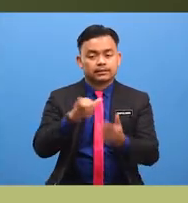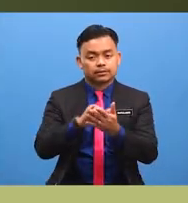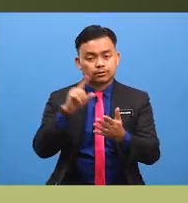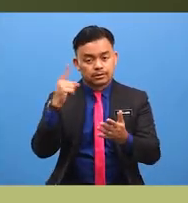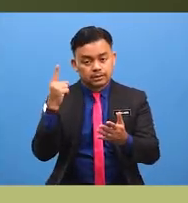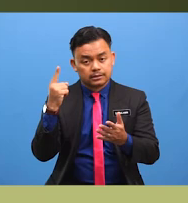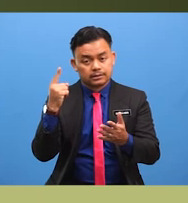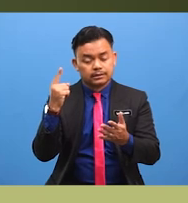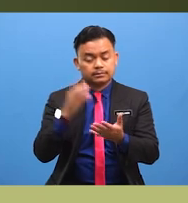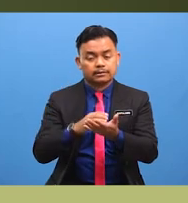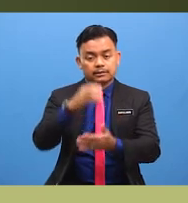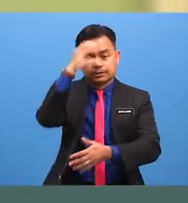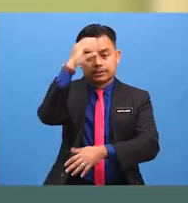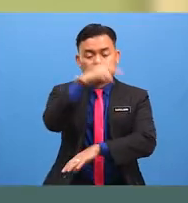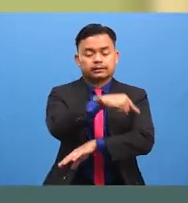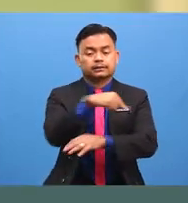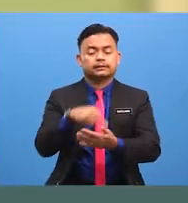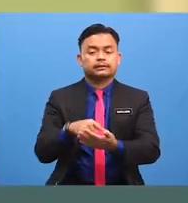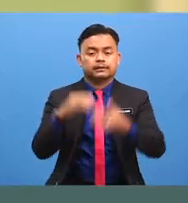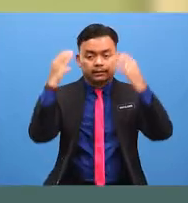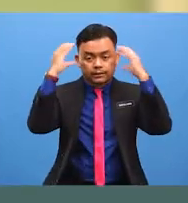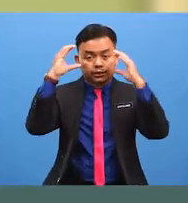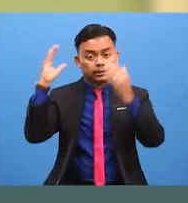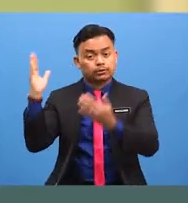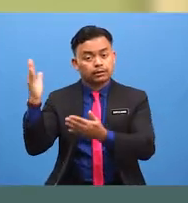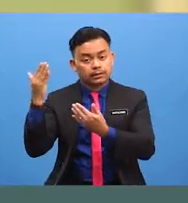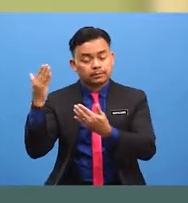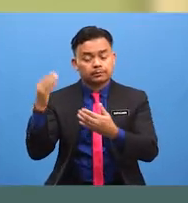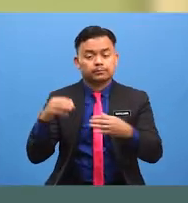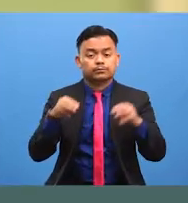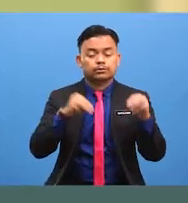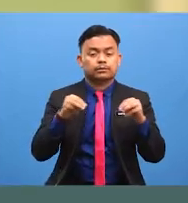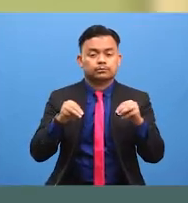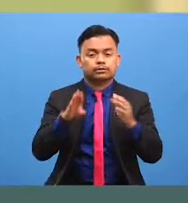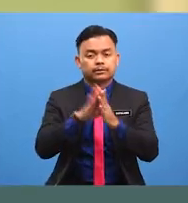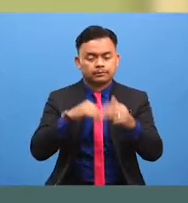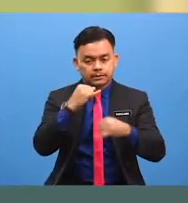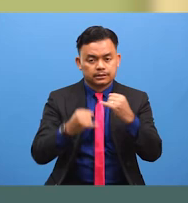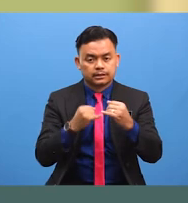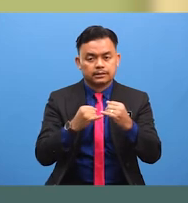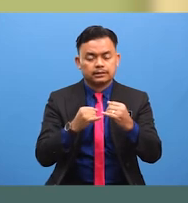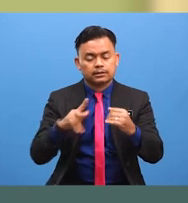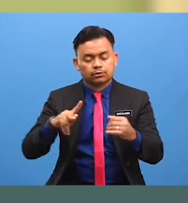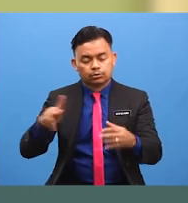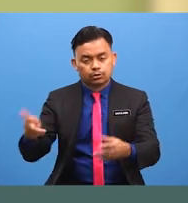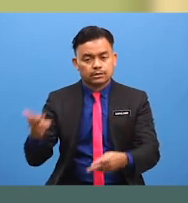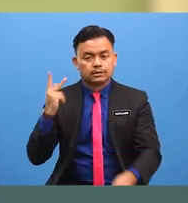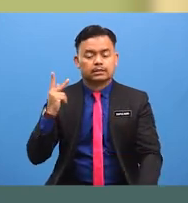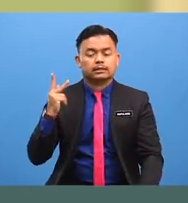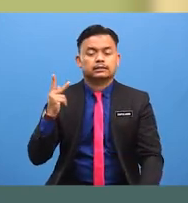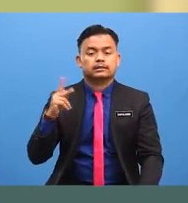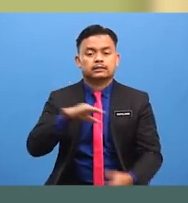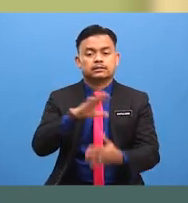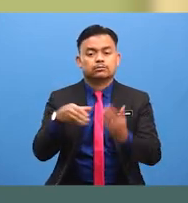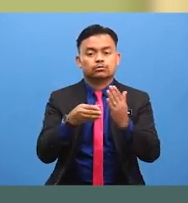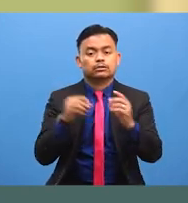sahaja sesi pembelajaran kita. Cikgu harap murid-murid berjaya menguasai objektif pembelajaran kita